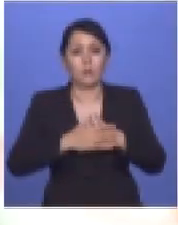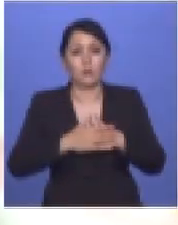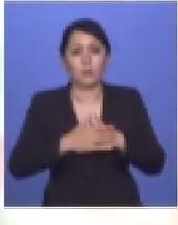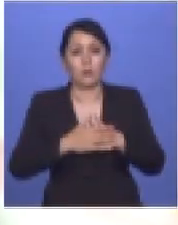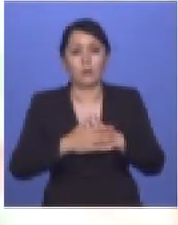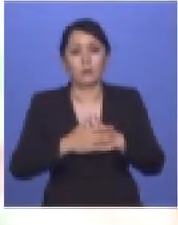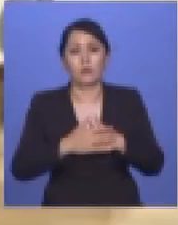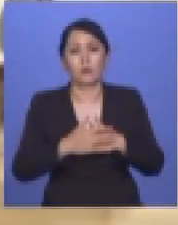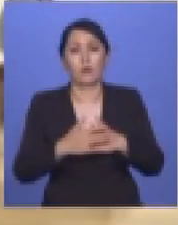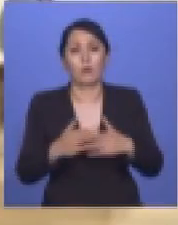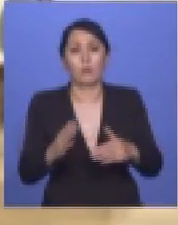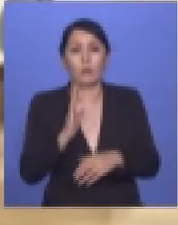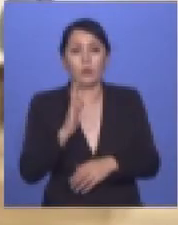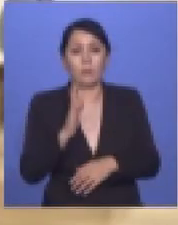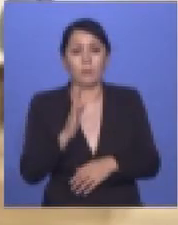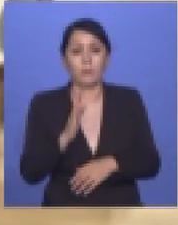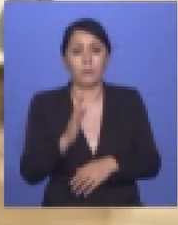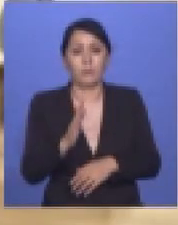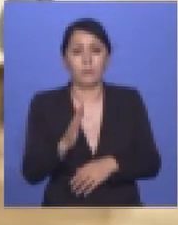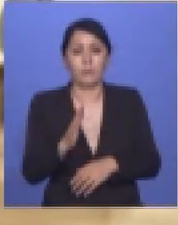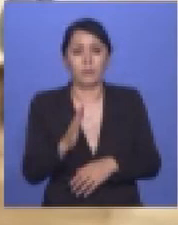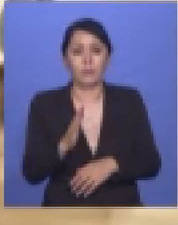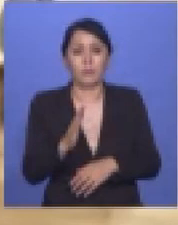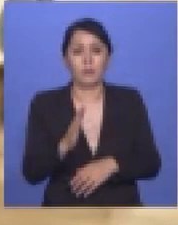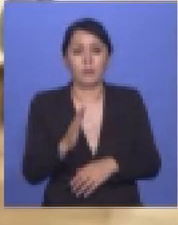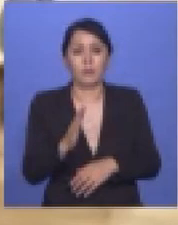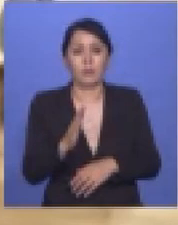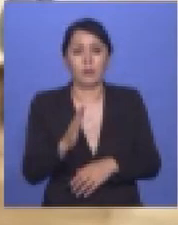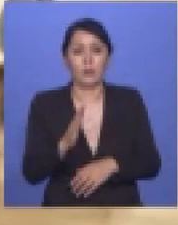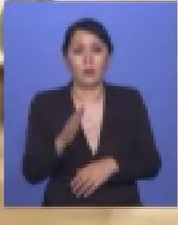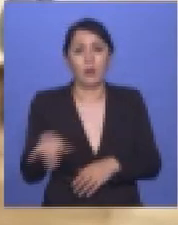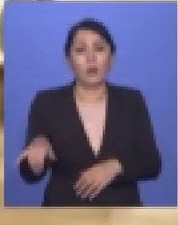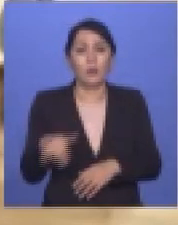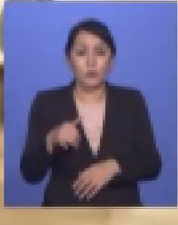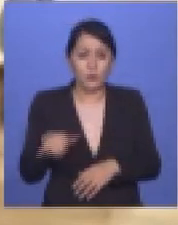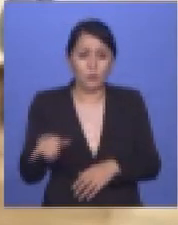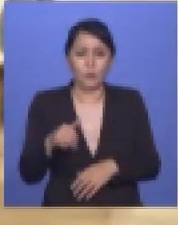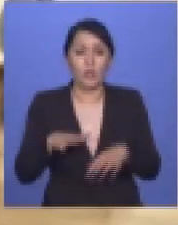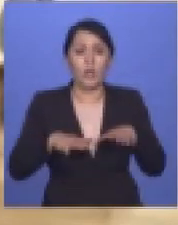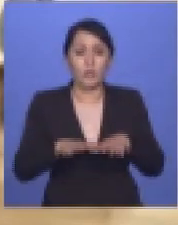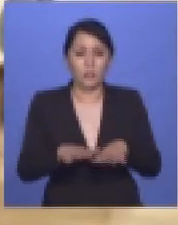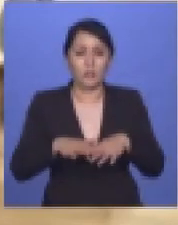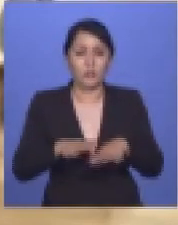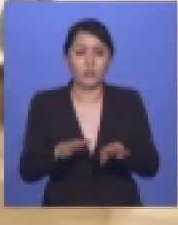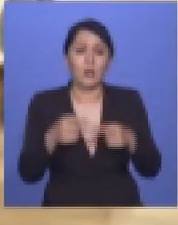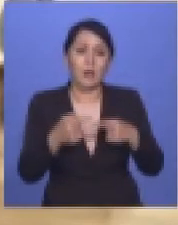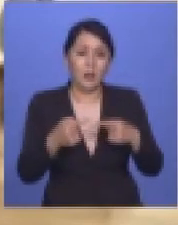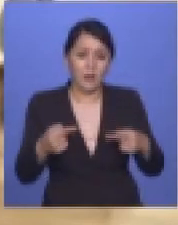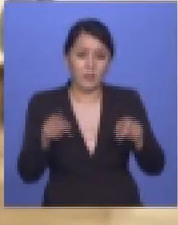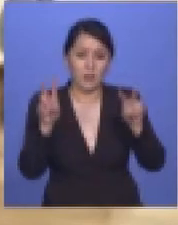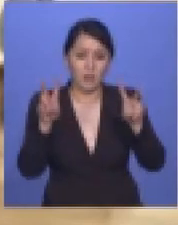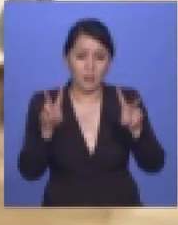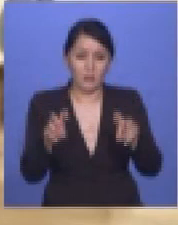Шоппер дейді ол, қазіргі сумка жаңағы иық арқылы арқалайтын, және оның әртүрлі нелері бар,